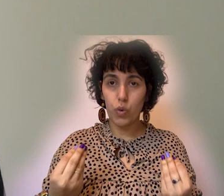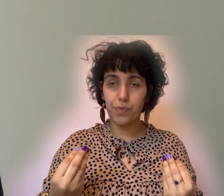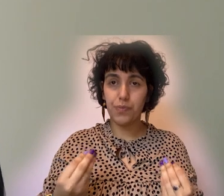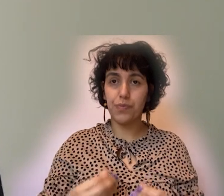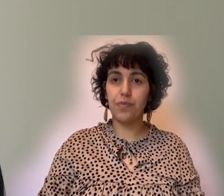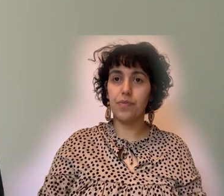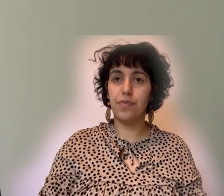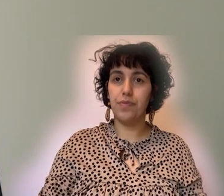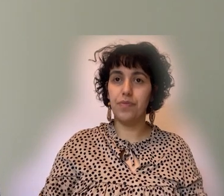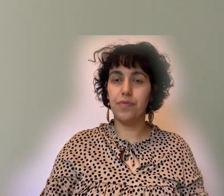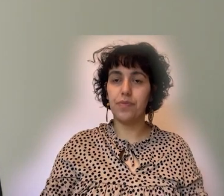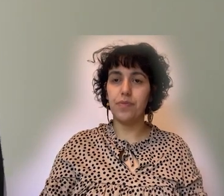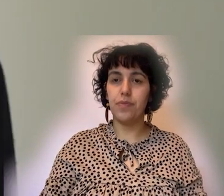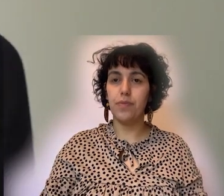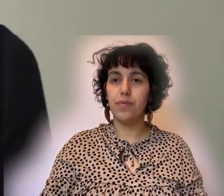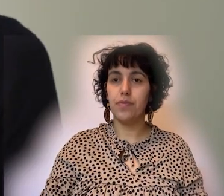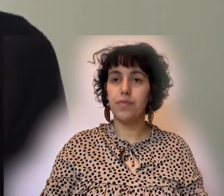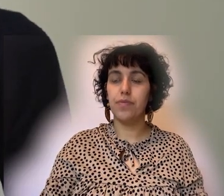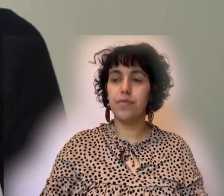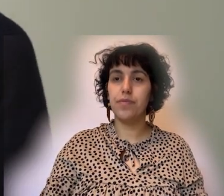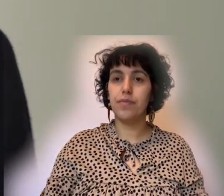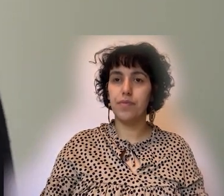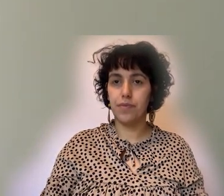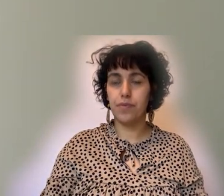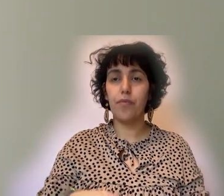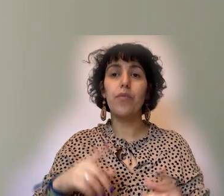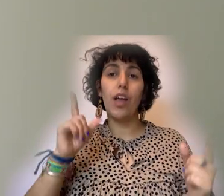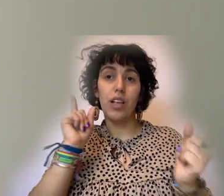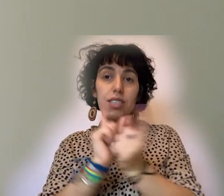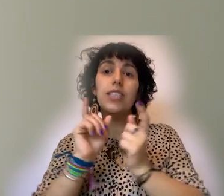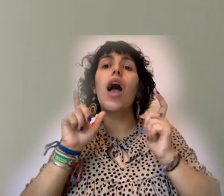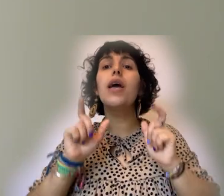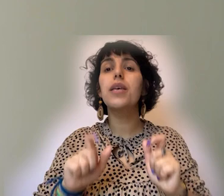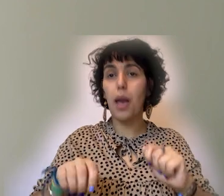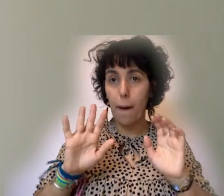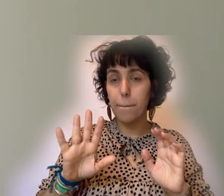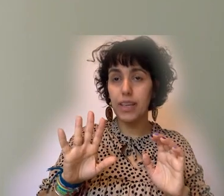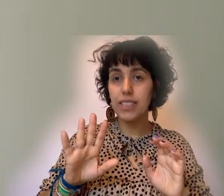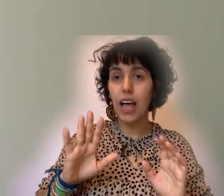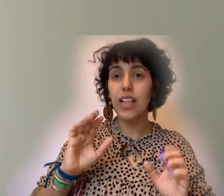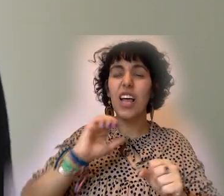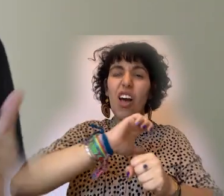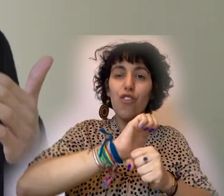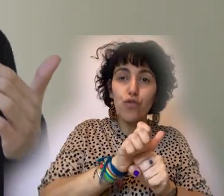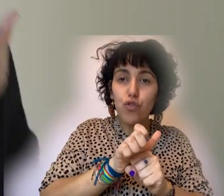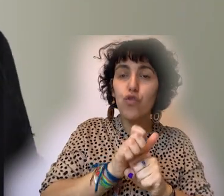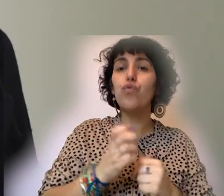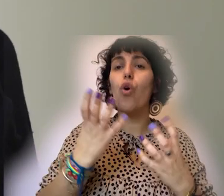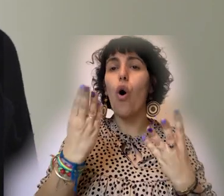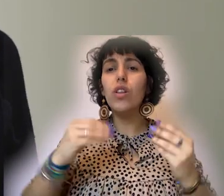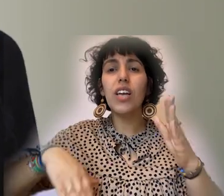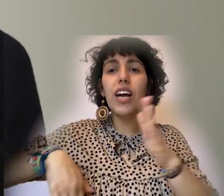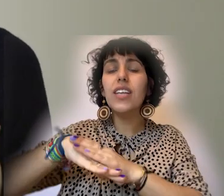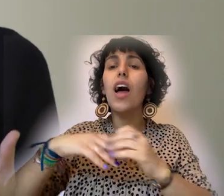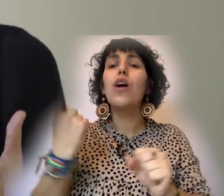ana kadar saldırıdaki o ana kadar bir şey fark edemiyor fark etmeye biliyoruz ve bu saldırı anlarında da